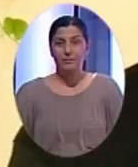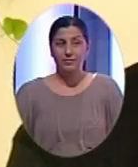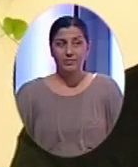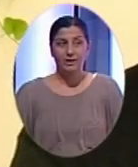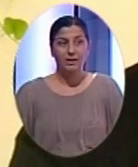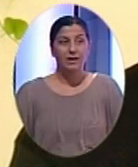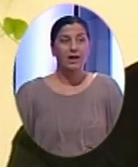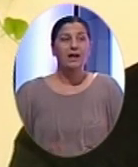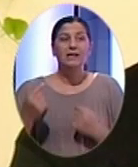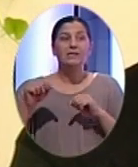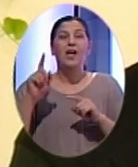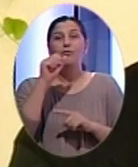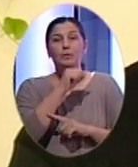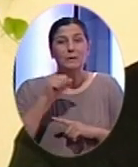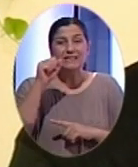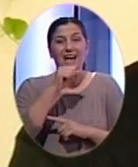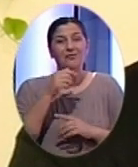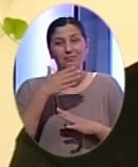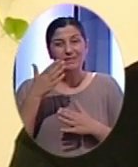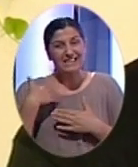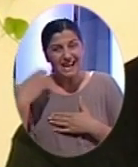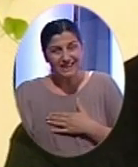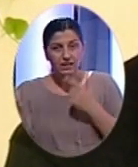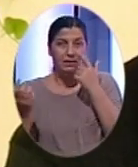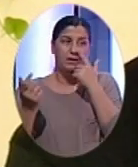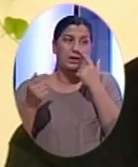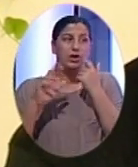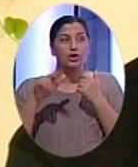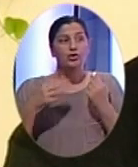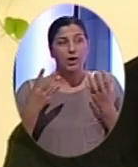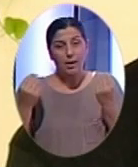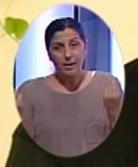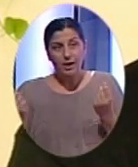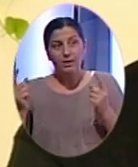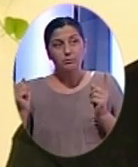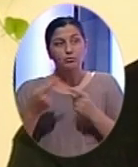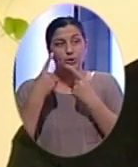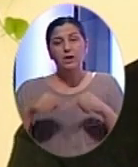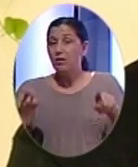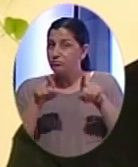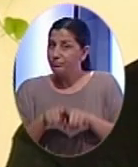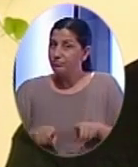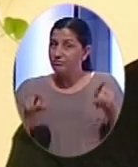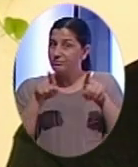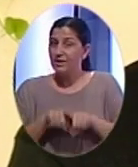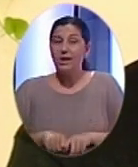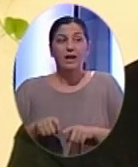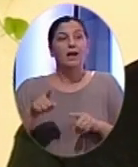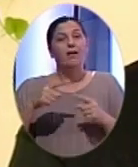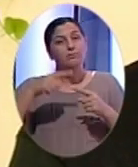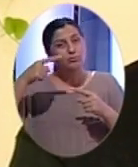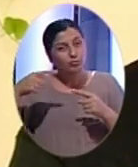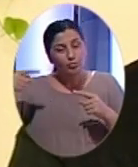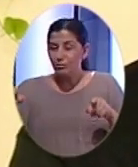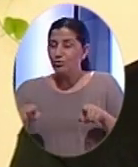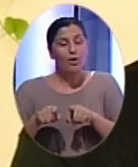וה... פלמנקו זה בעצם מוזיקה מזרחית, זה יש הרבה מקצבים שהם אותם מקצבים, זה אותו דבר, הסולמות הם